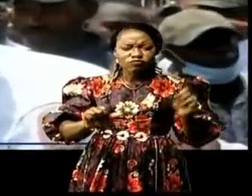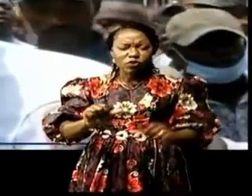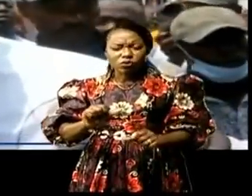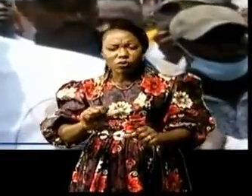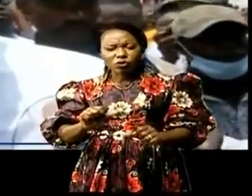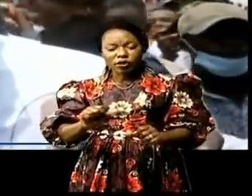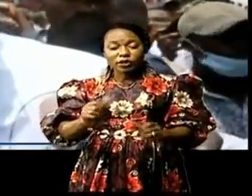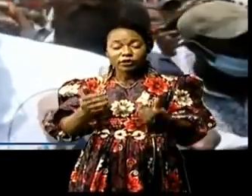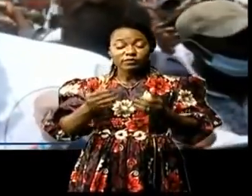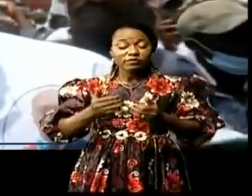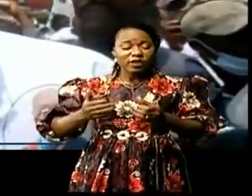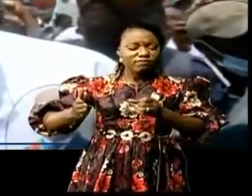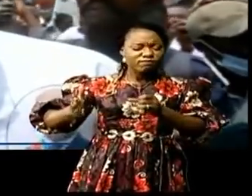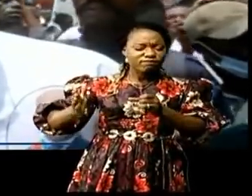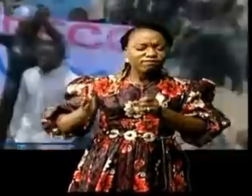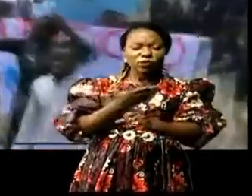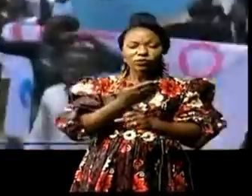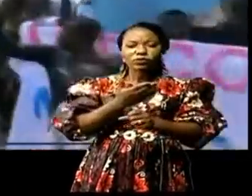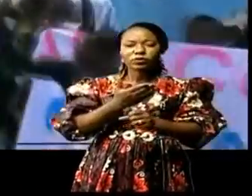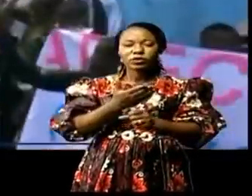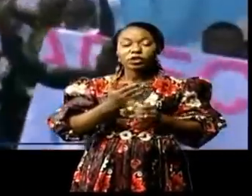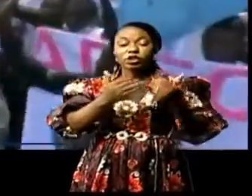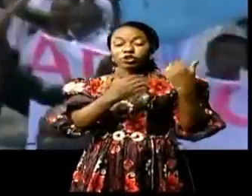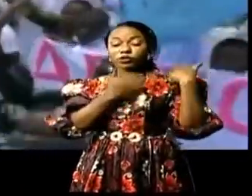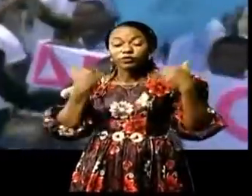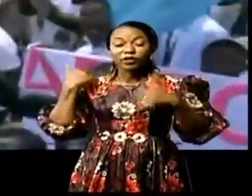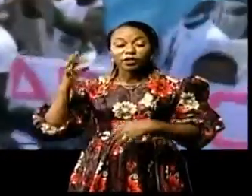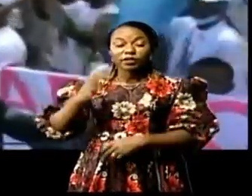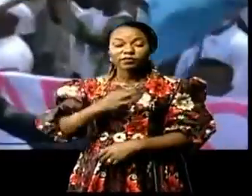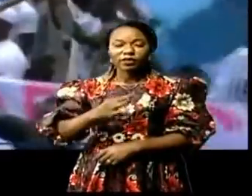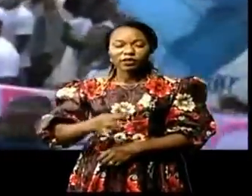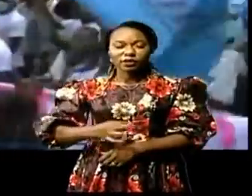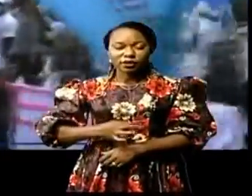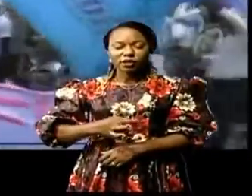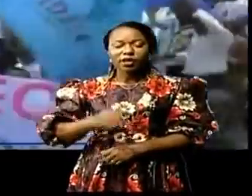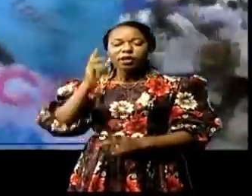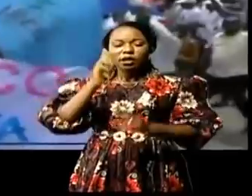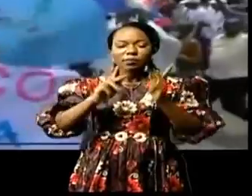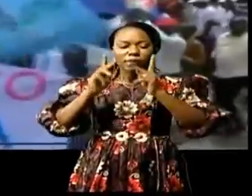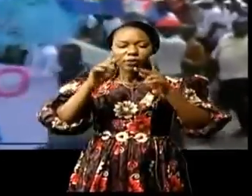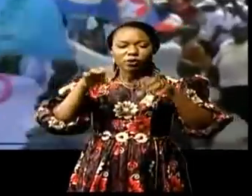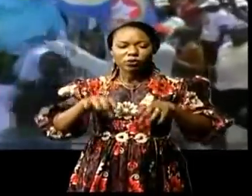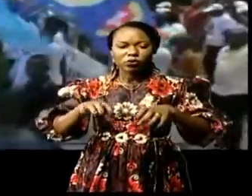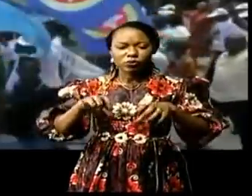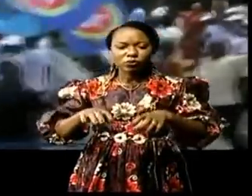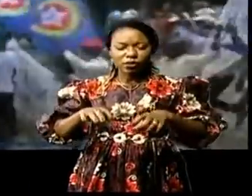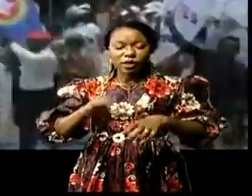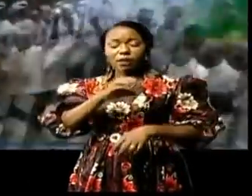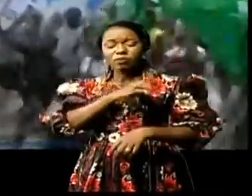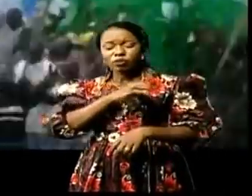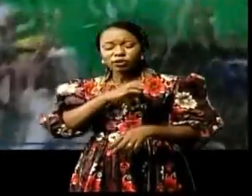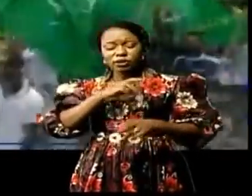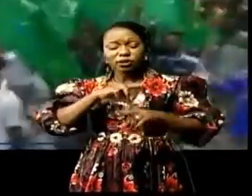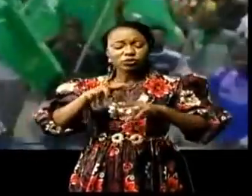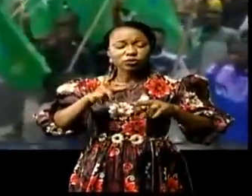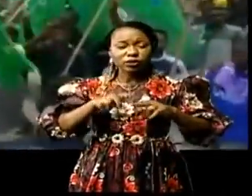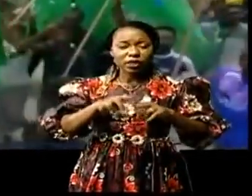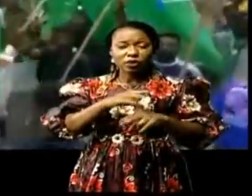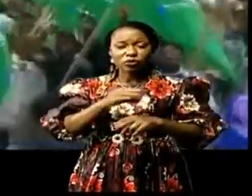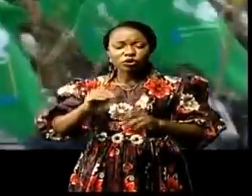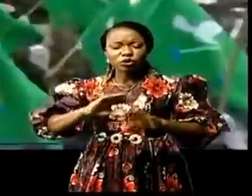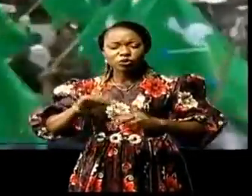de triste mémoire que le peuple congolais, les FARDC, la police nationale et toutes les forces vives du